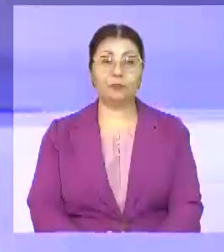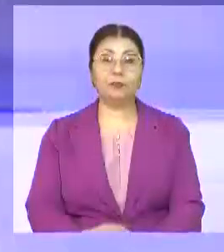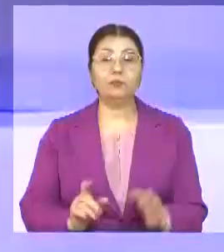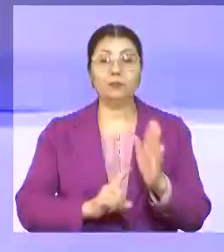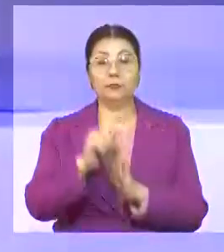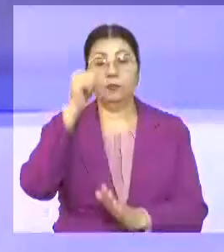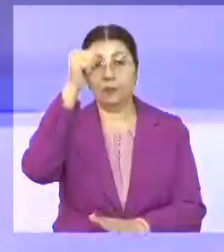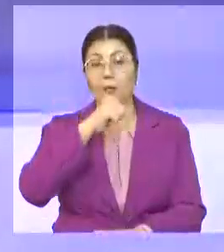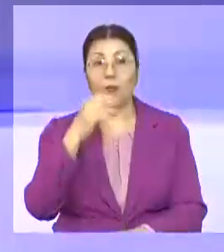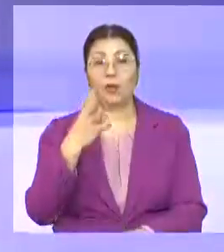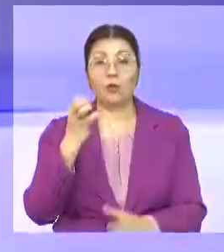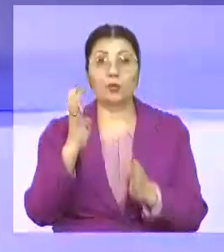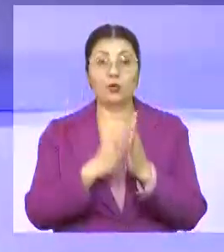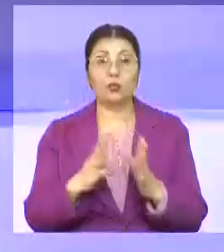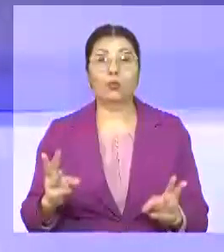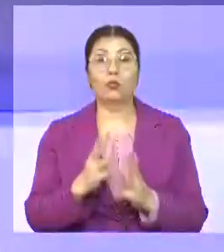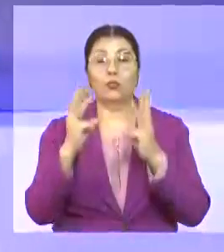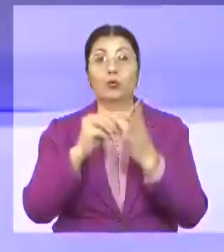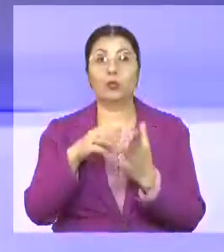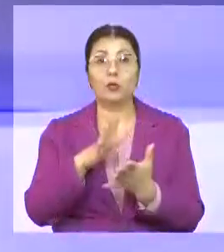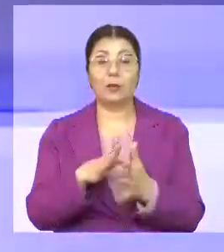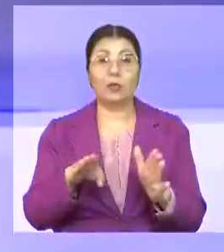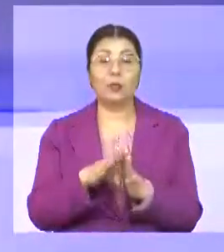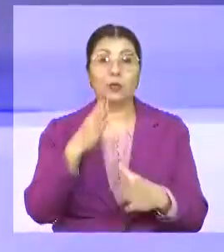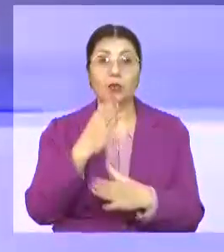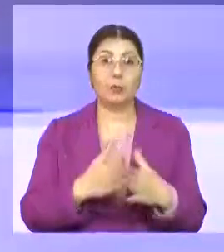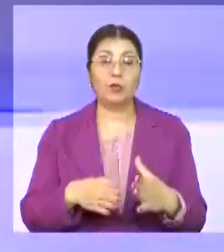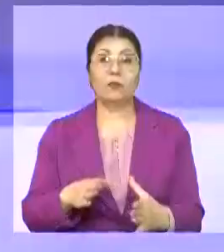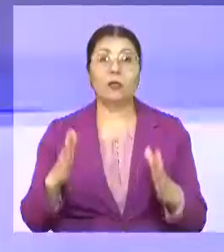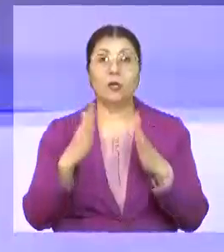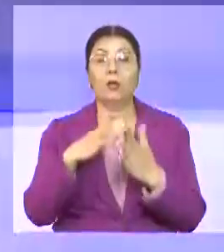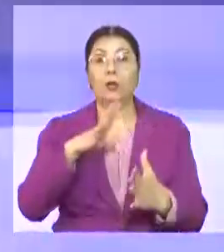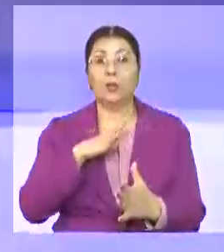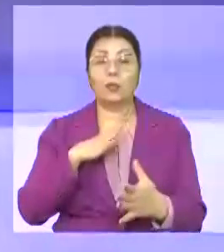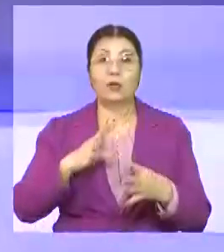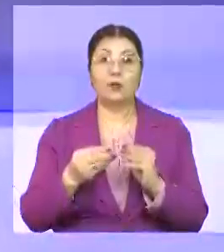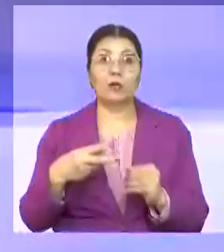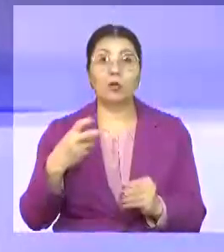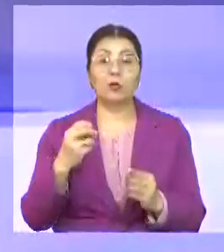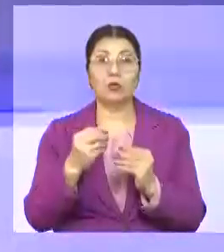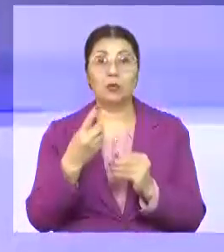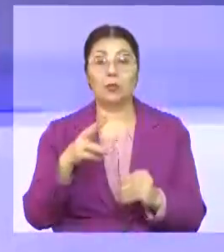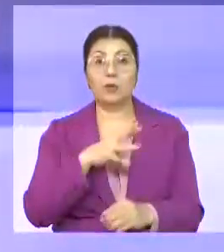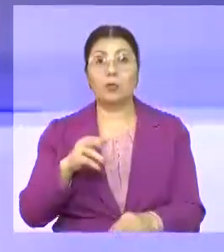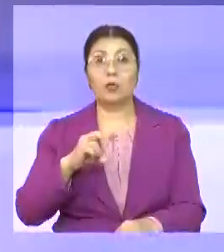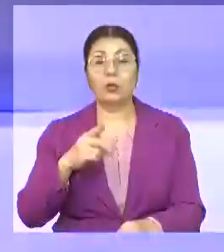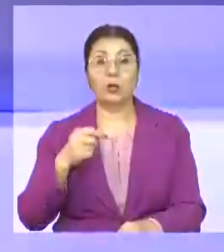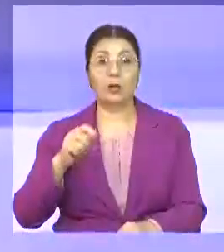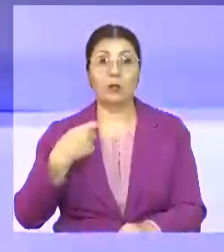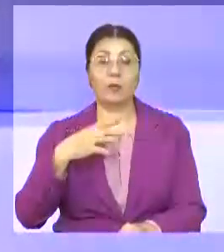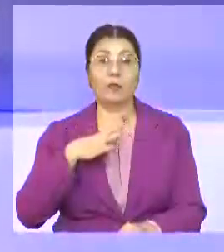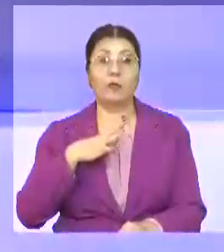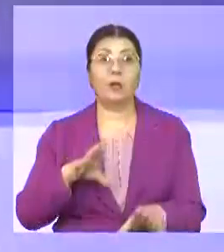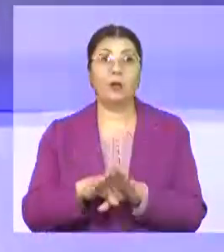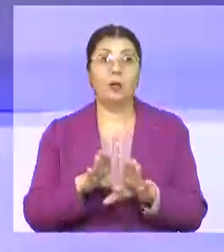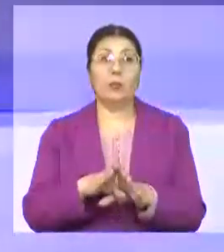жыл басына бері өңірде 409 өрт оқиғасы тіркелген, оның жартысынан астамы тұрғын үйлерде болды. Салдарынан 211 миллион теңге шығын келдірді. Осы